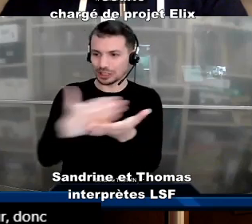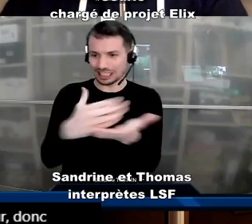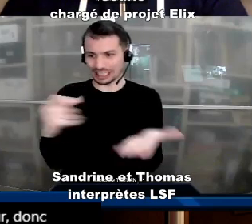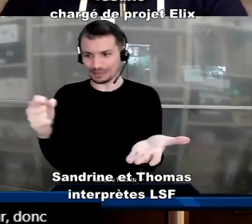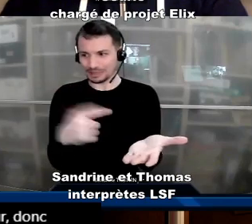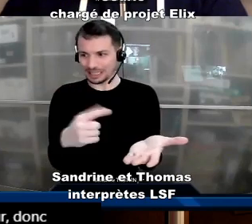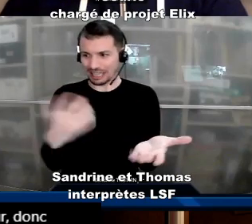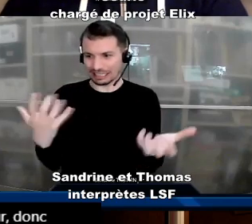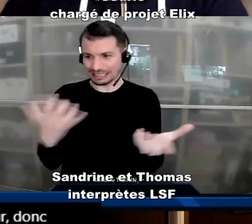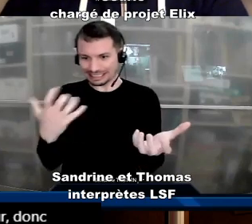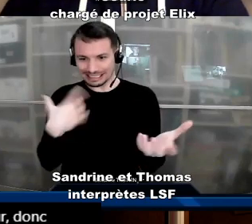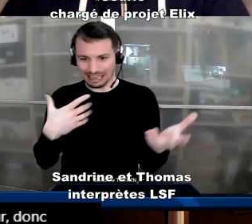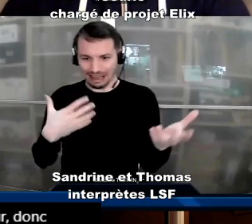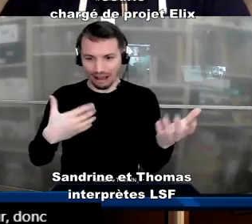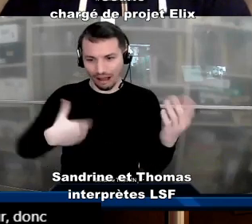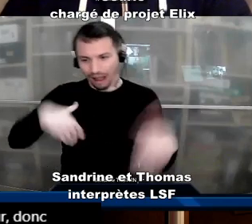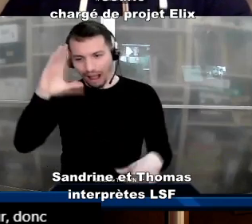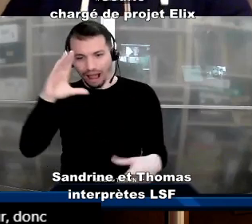passé? Alors.